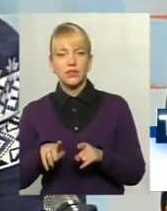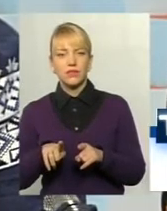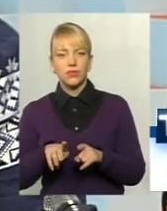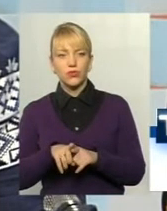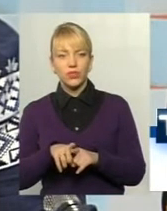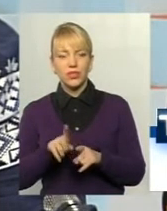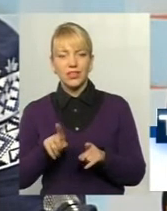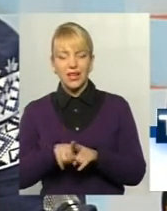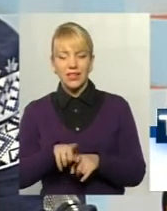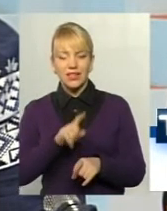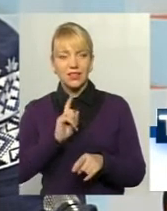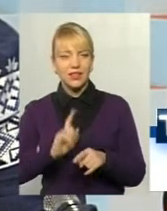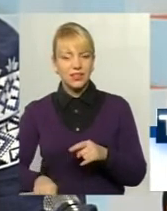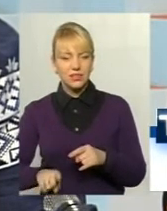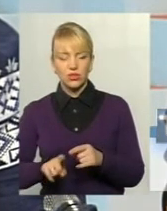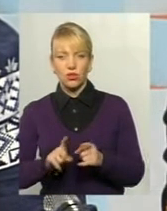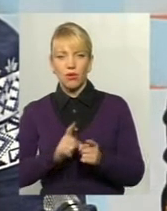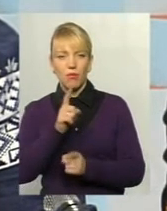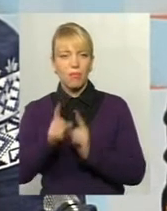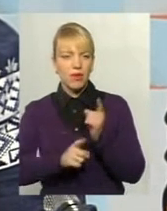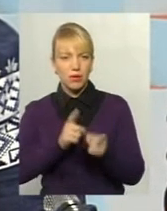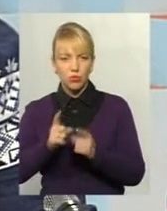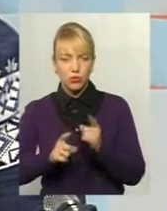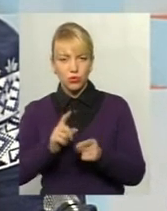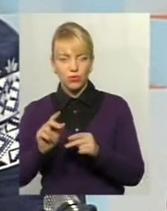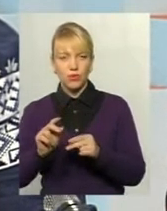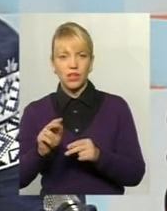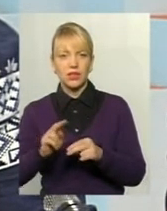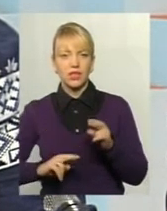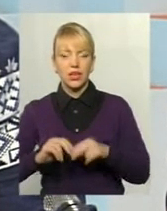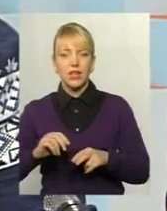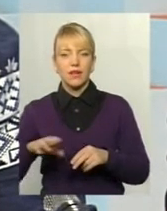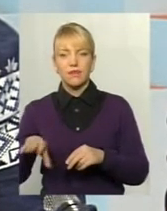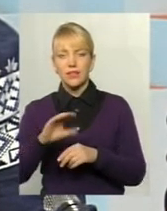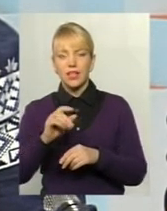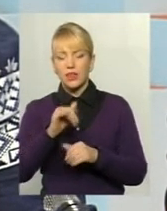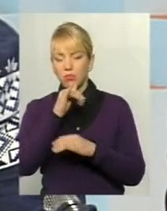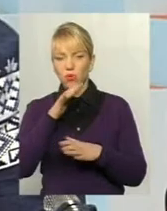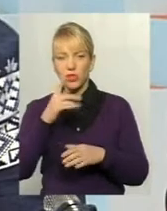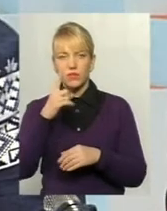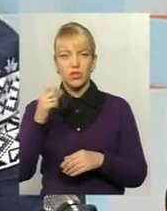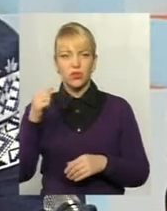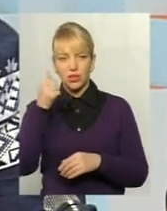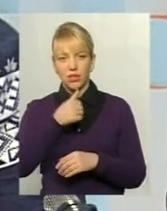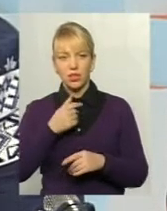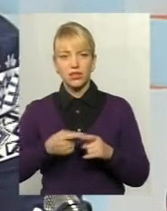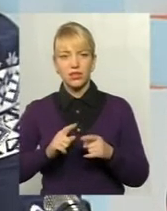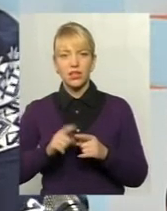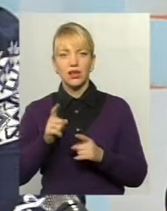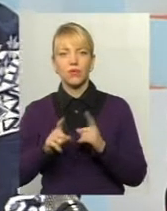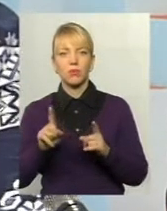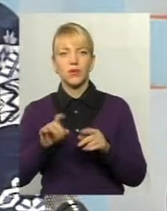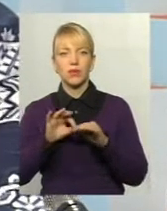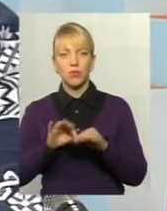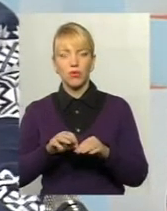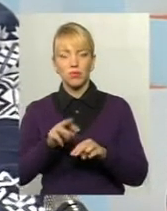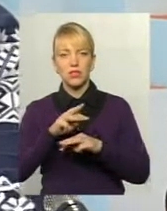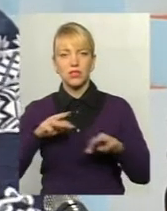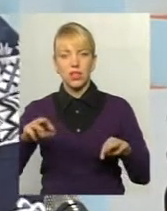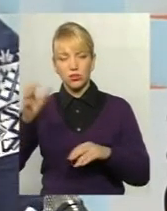і перебудувати неможливо за один рік. Ті реформи, які зараз проводить Міністерство освіти і науки України,